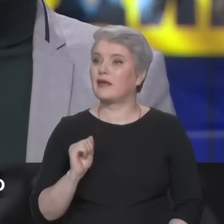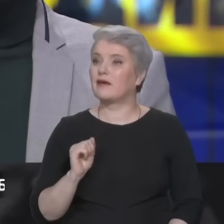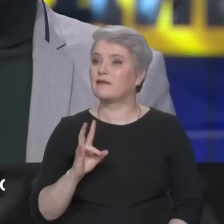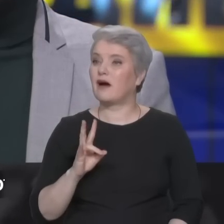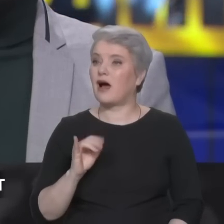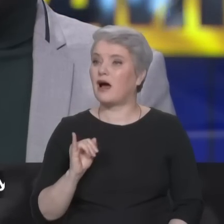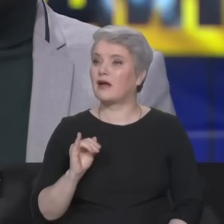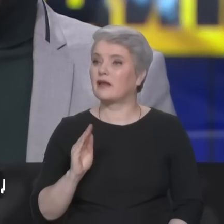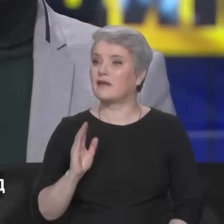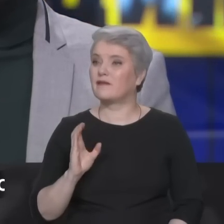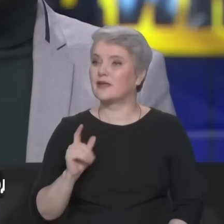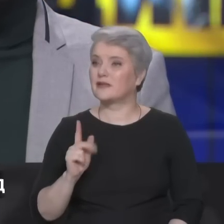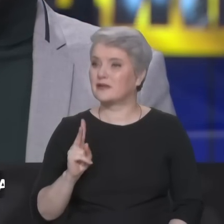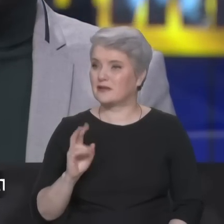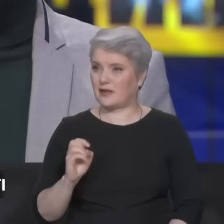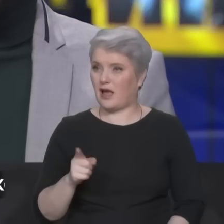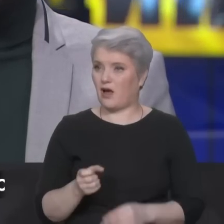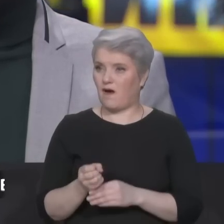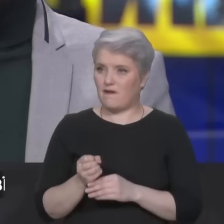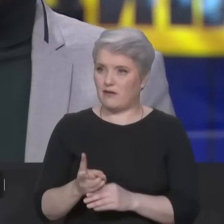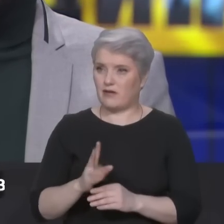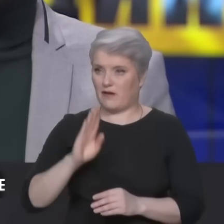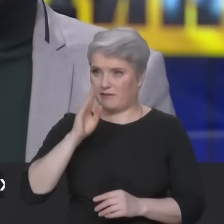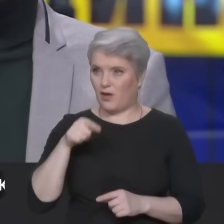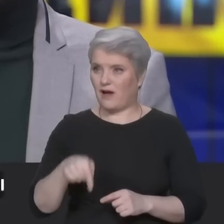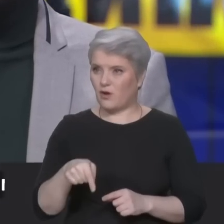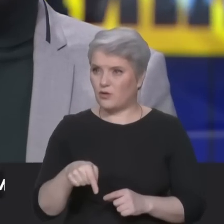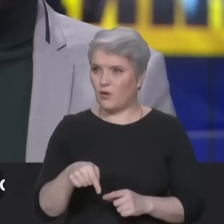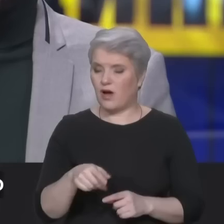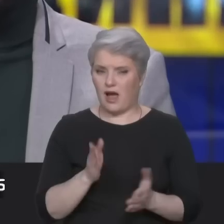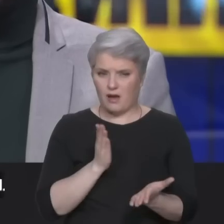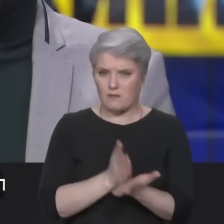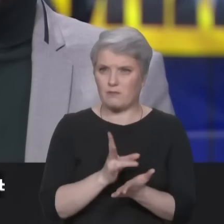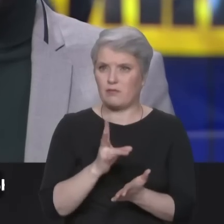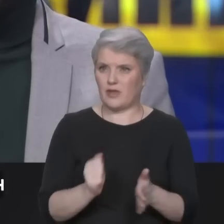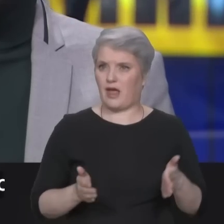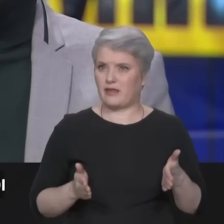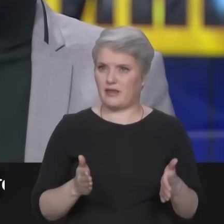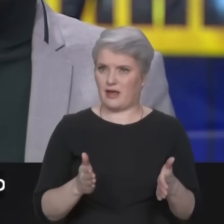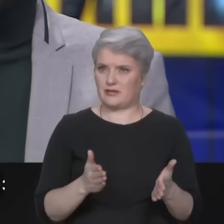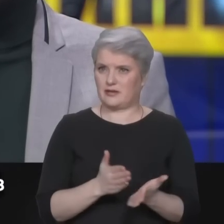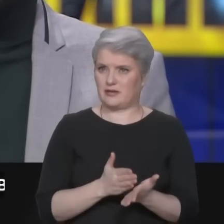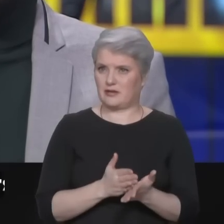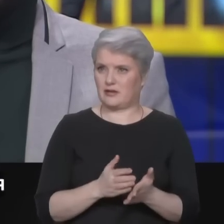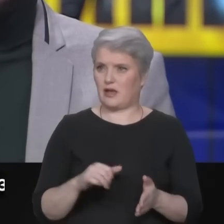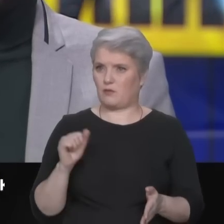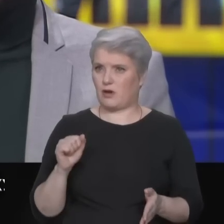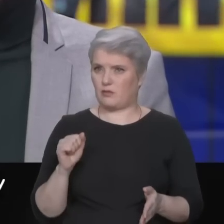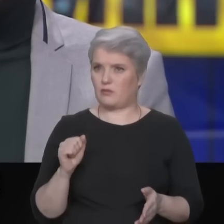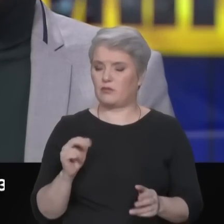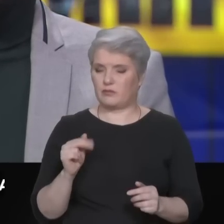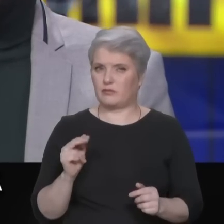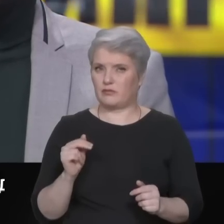ворога, це, якщо я не помиляюсь, воно безпосередньо прямо десь на цій трасі знаходиться, так? Від Бахмута.